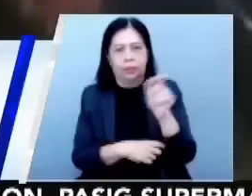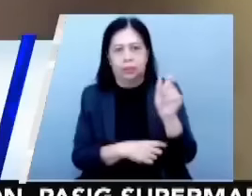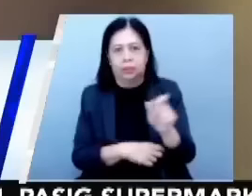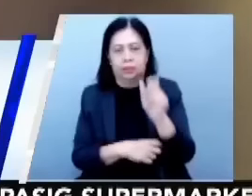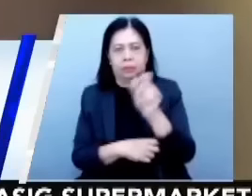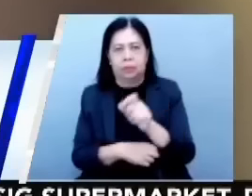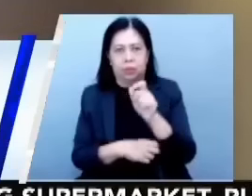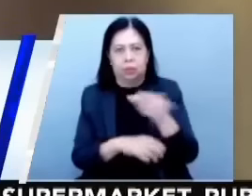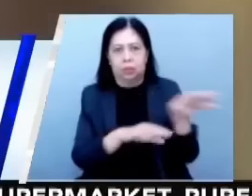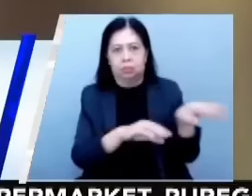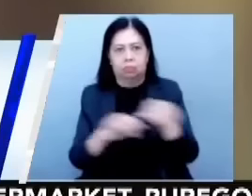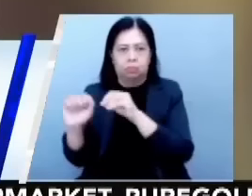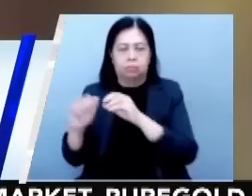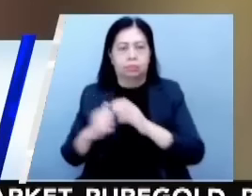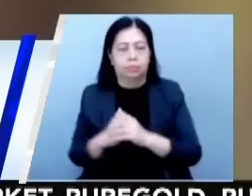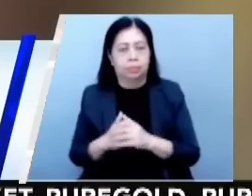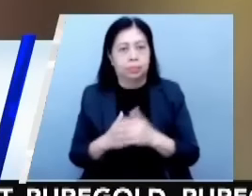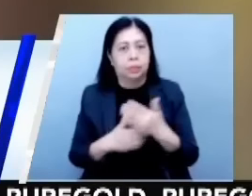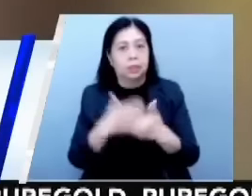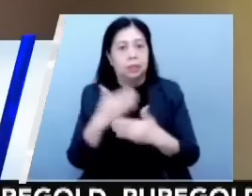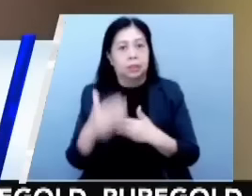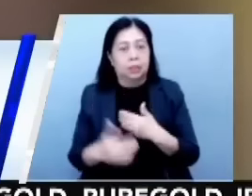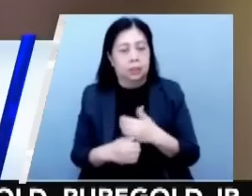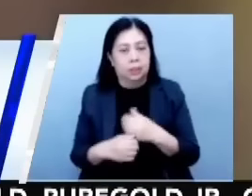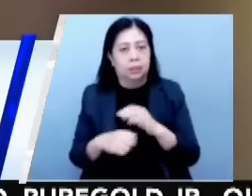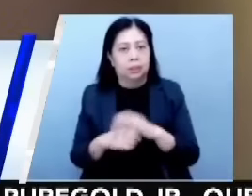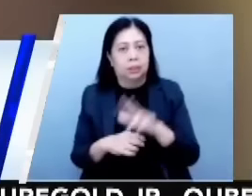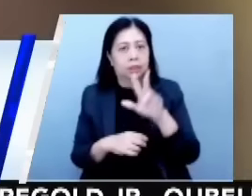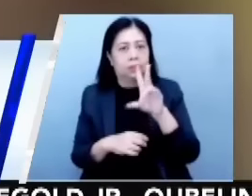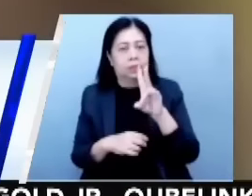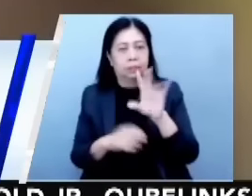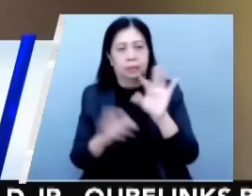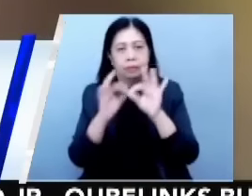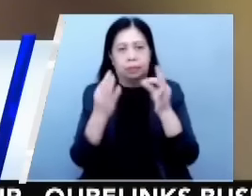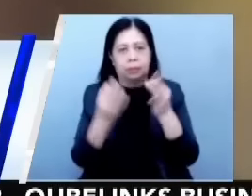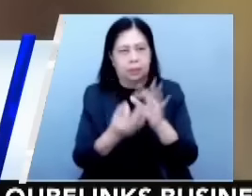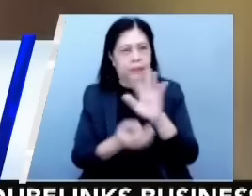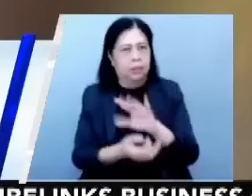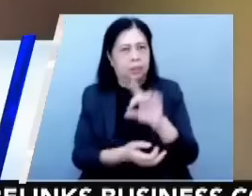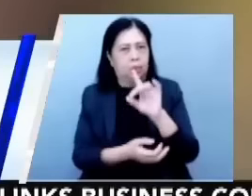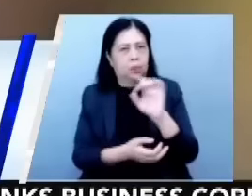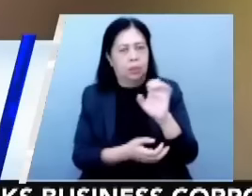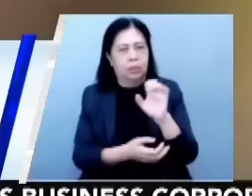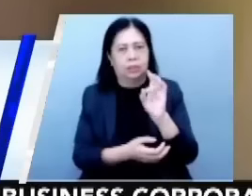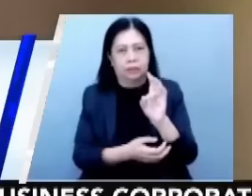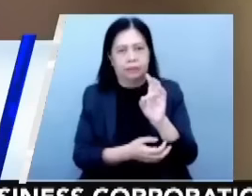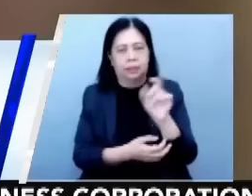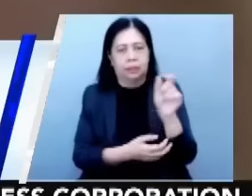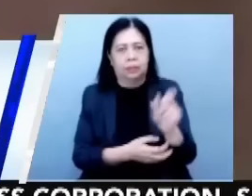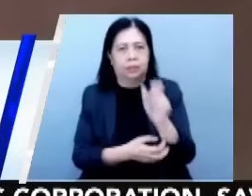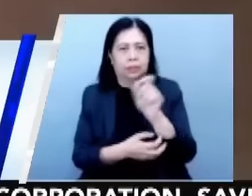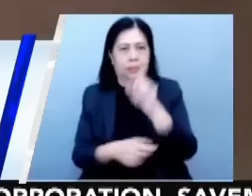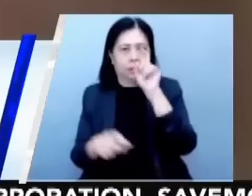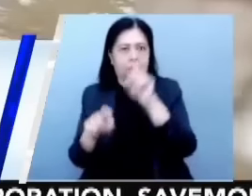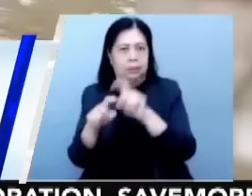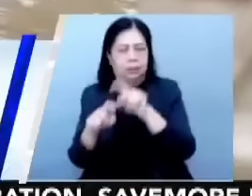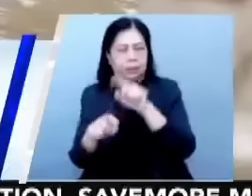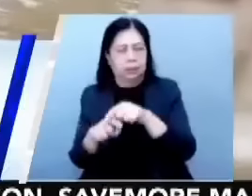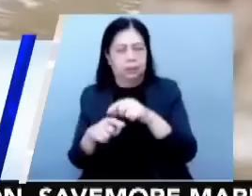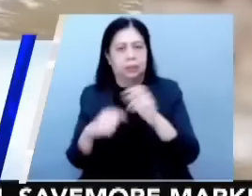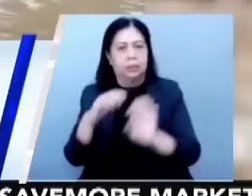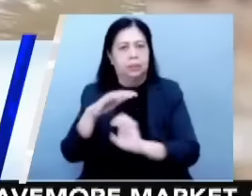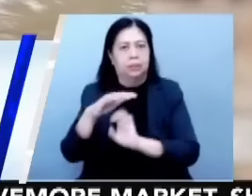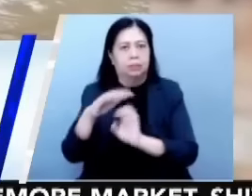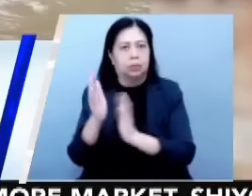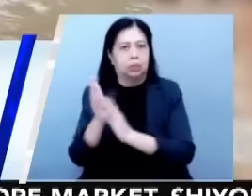poblasyon. Samantala, nasa 27 na pamilya naman o 107 na individual ang nanunuluyan sa Wilson Condes Elementary School. Nagkaroon